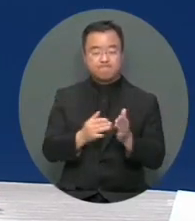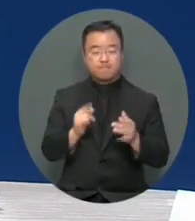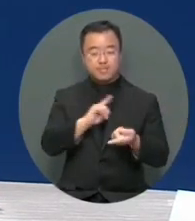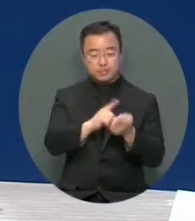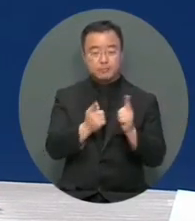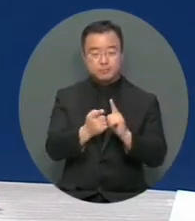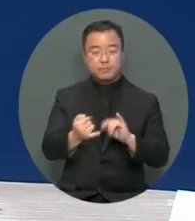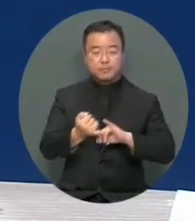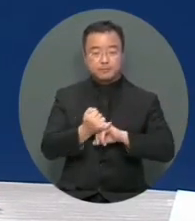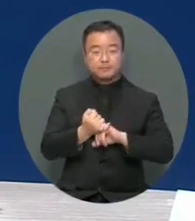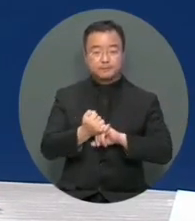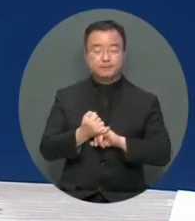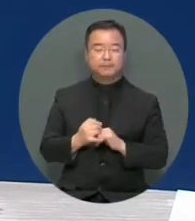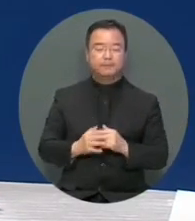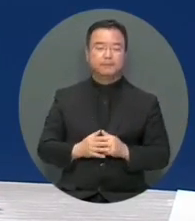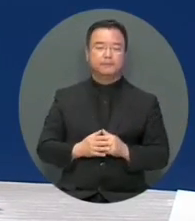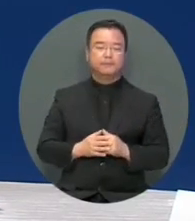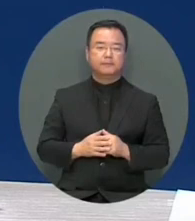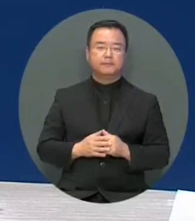해서